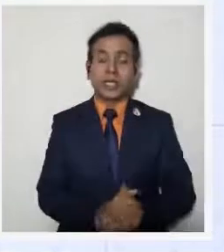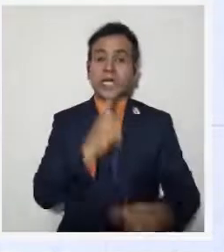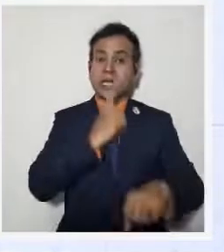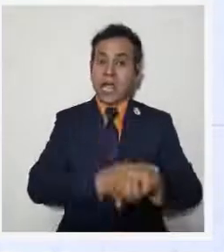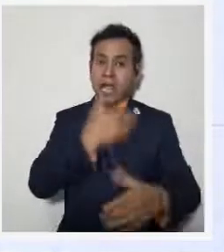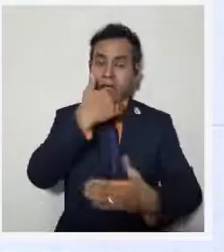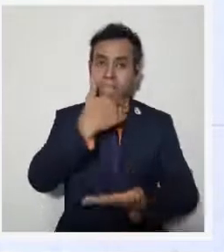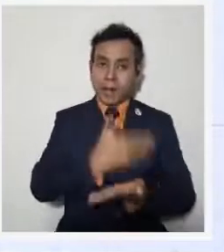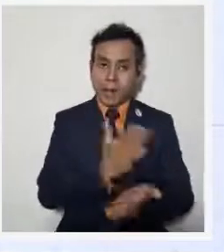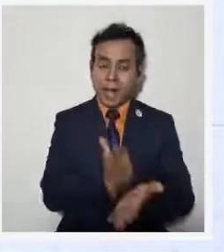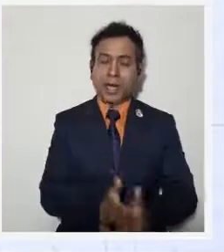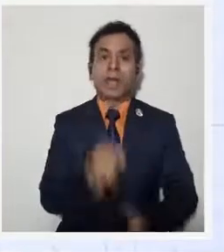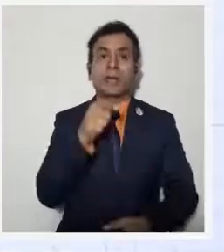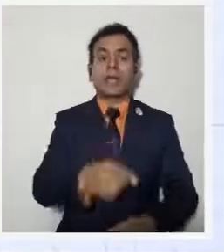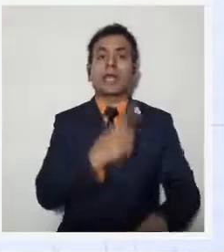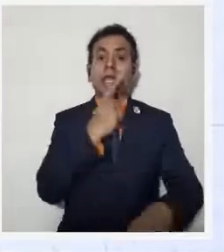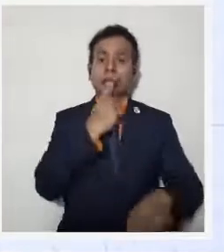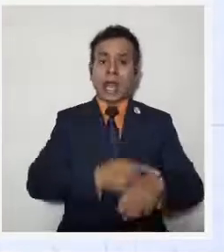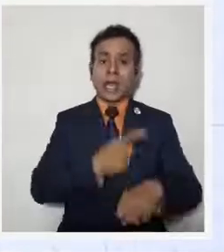15691 জন।